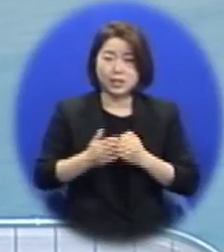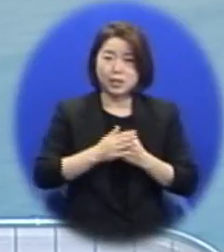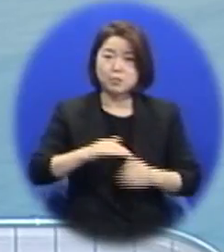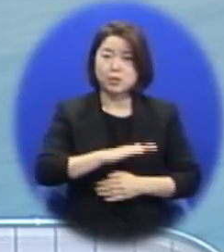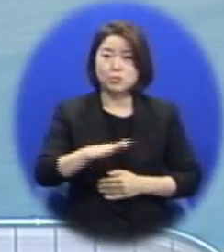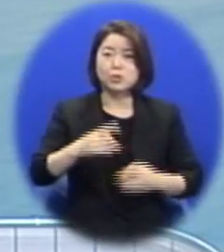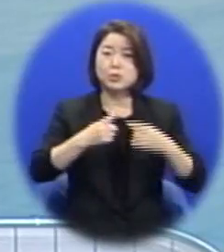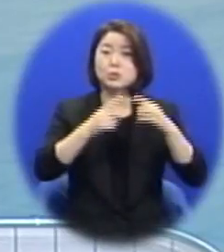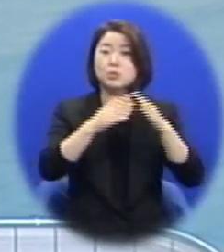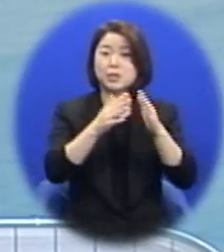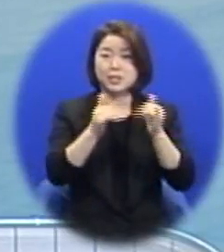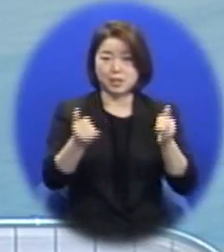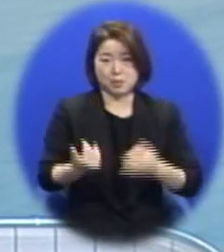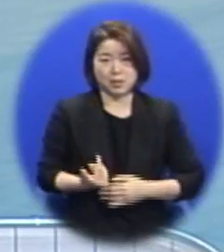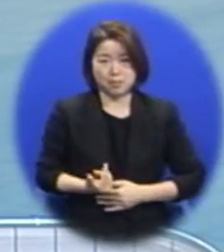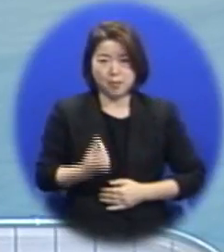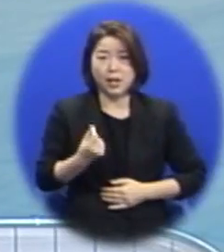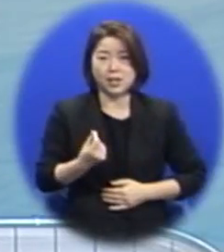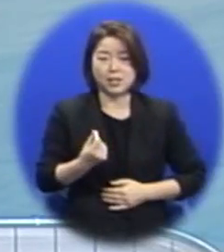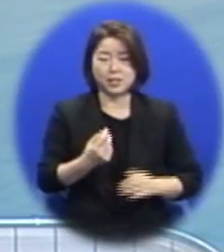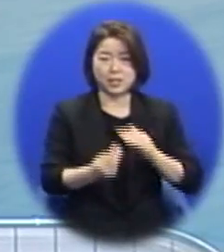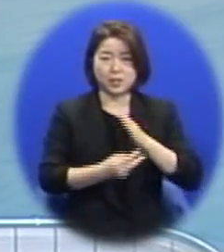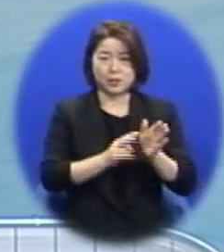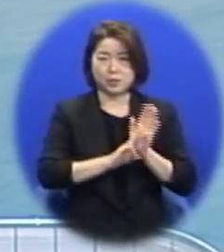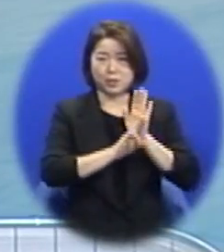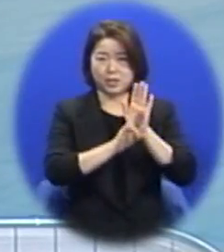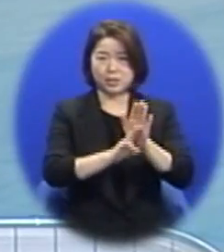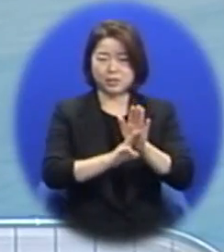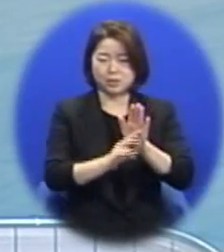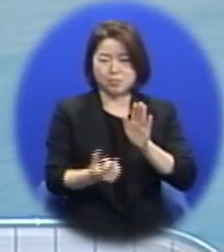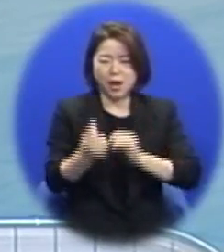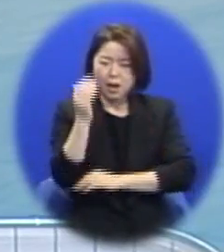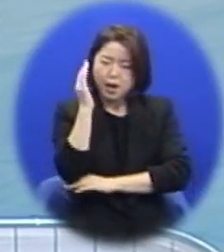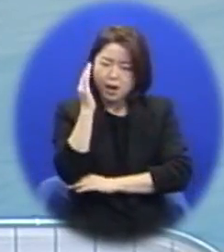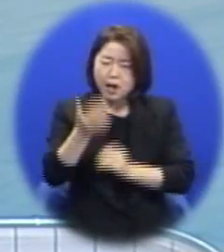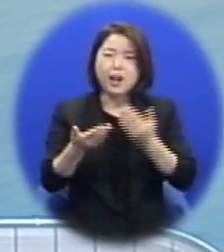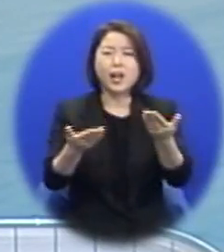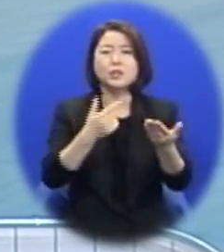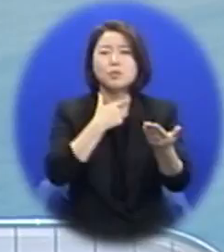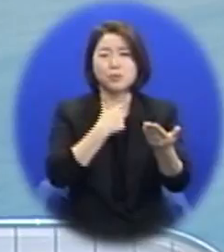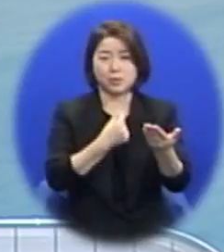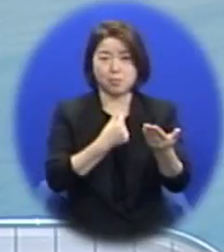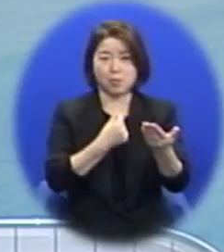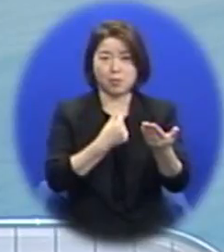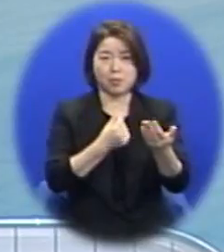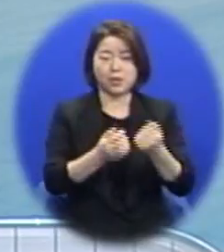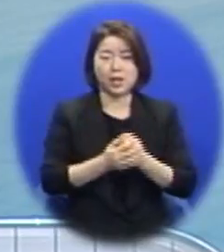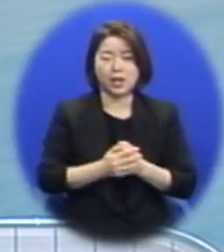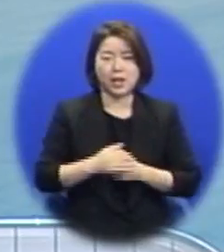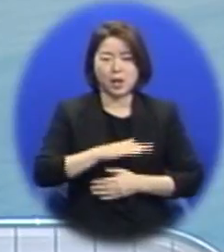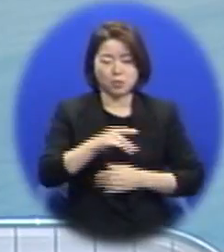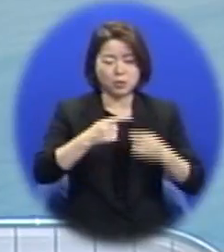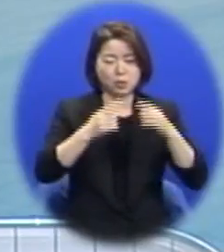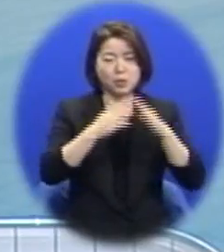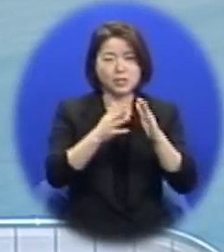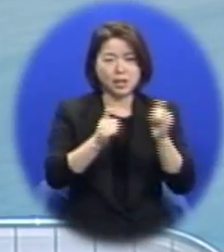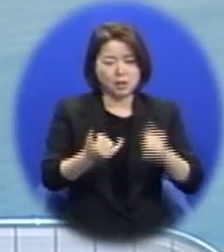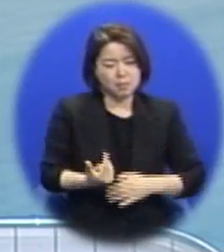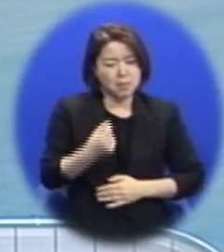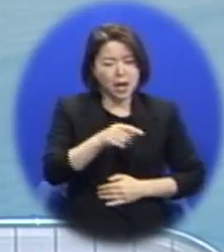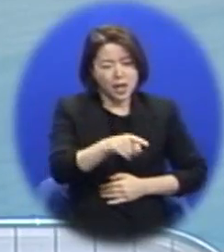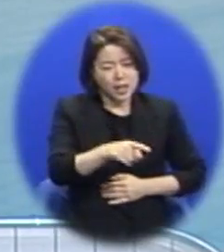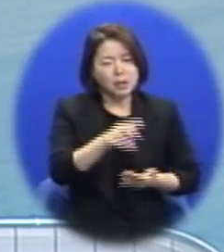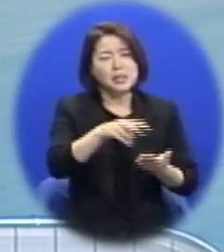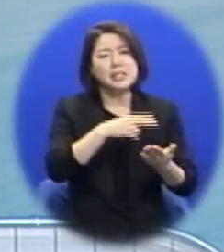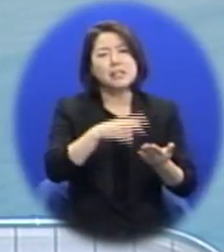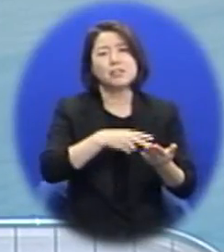교우들에게 빨리 요한계시록을 강의하면 좋겠다, 우리 교우들이 빨리 이 요한계시록을 읽었으면